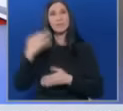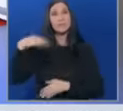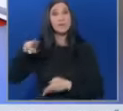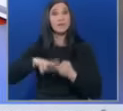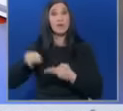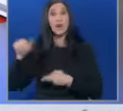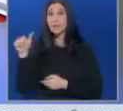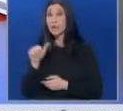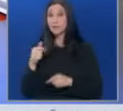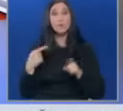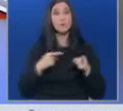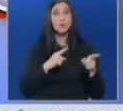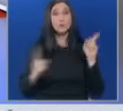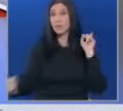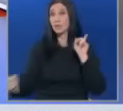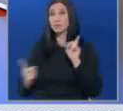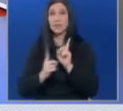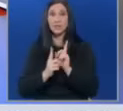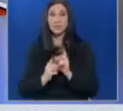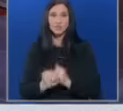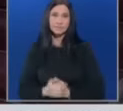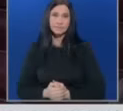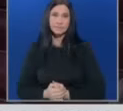Вера Александрова проследи срещата.